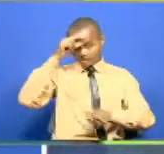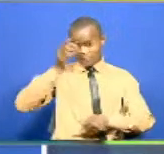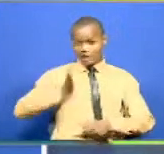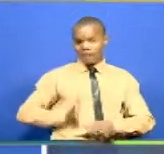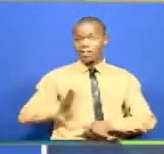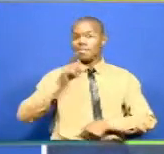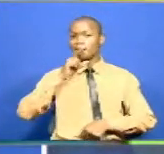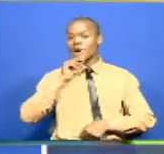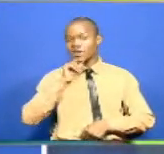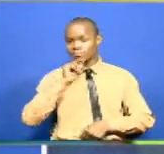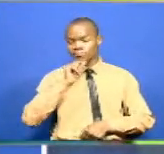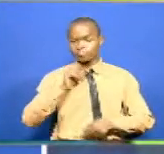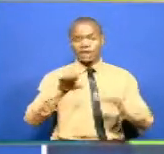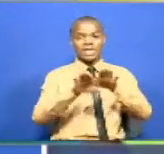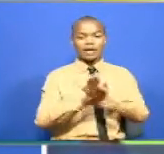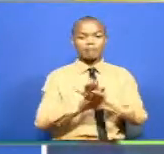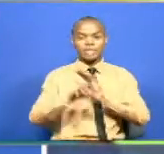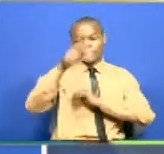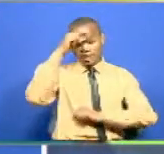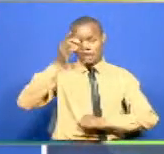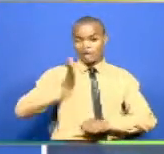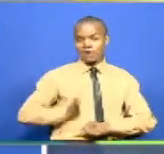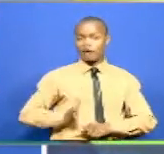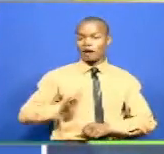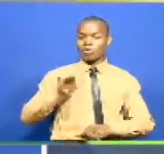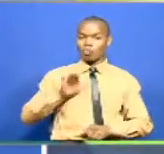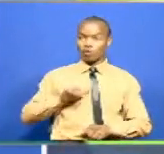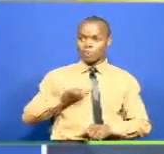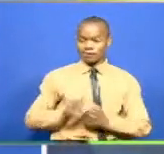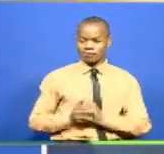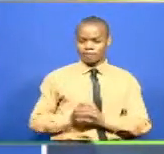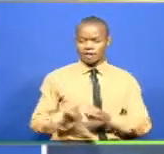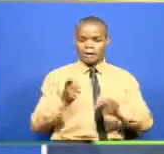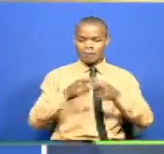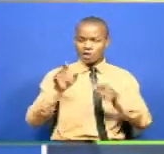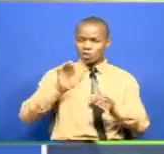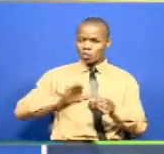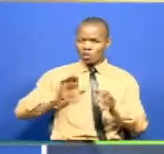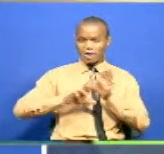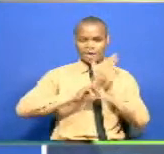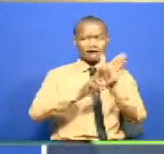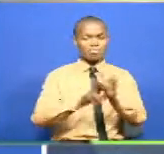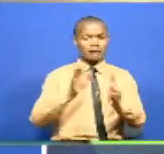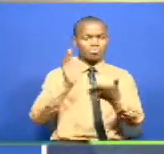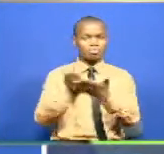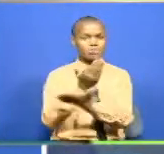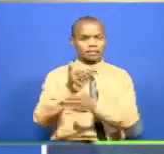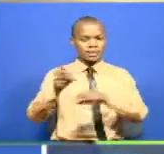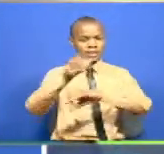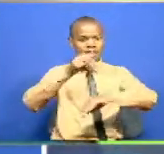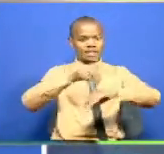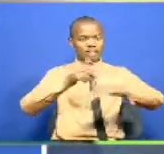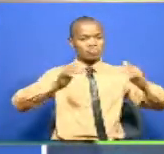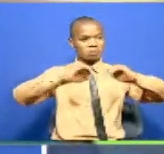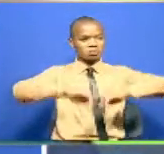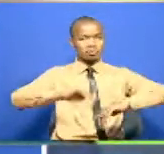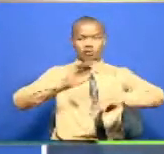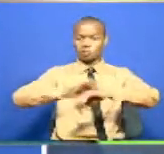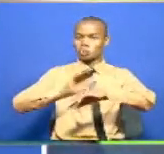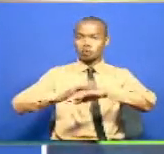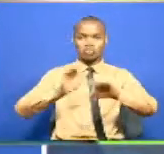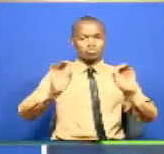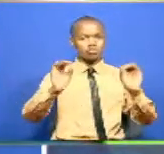wake awe wa kiume. Lakini hii maneno ya women rep kuondolewa kwenye National Assembly sio jambo